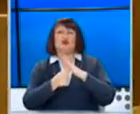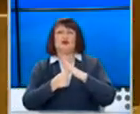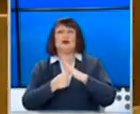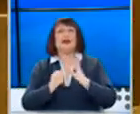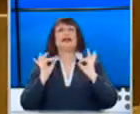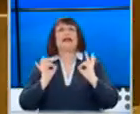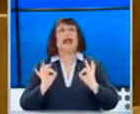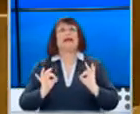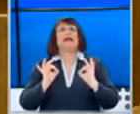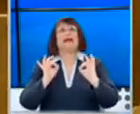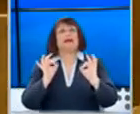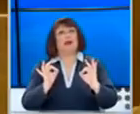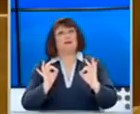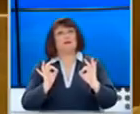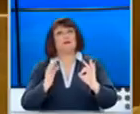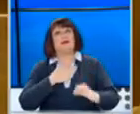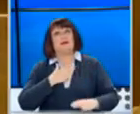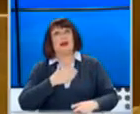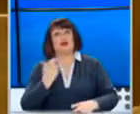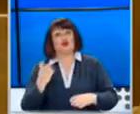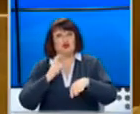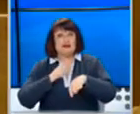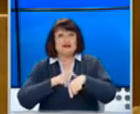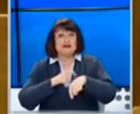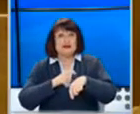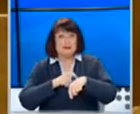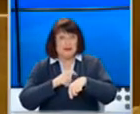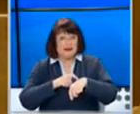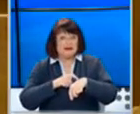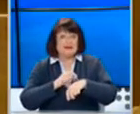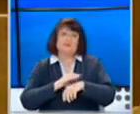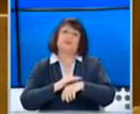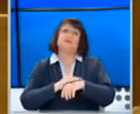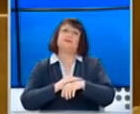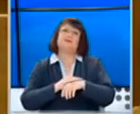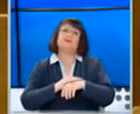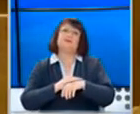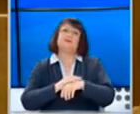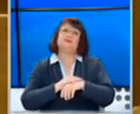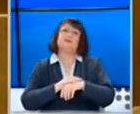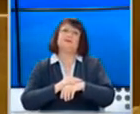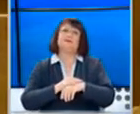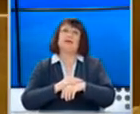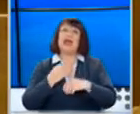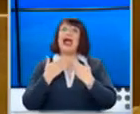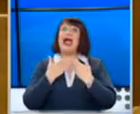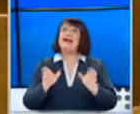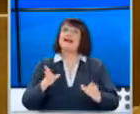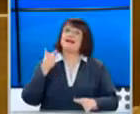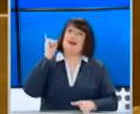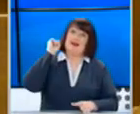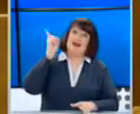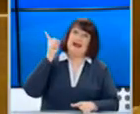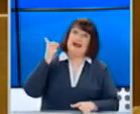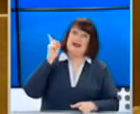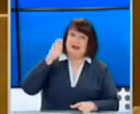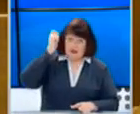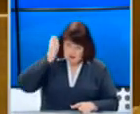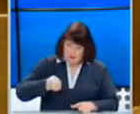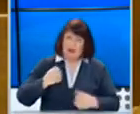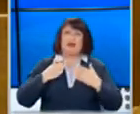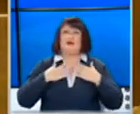τάξη, ακόμα και σε στιγμές που σας άσκησα κριτική δημοσίως, αλλά αυτό οφείλω να το